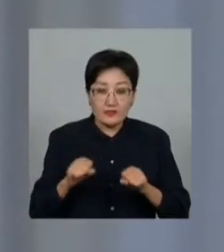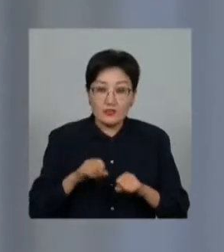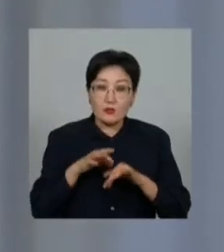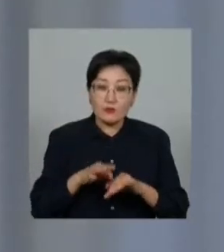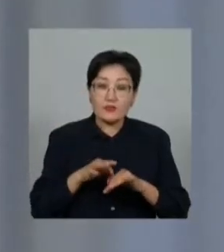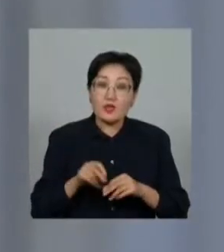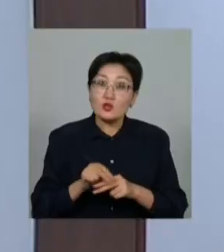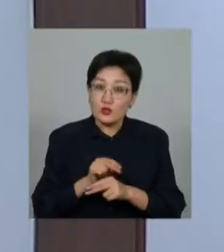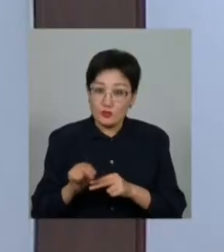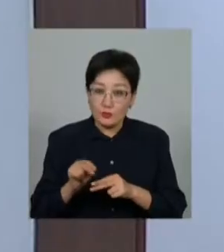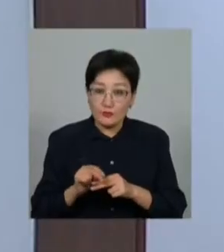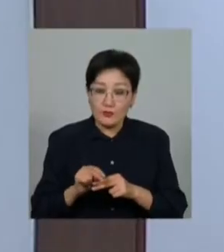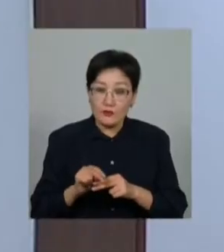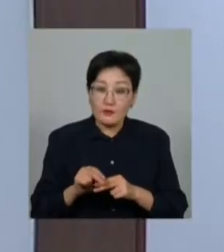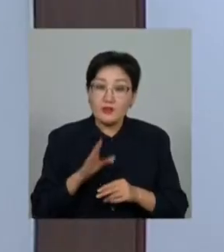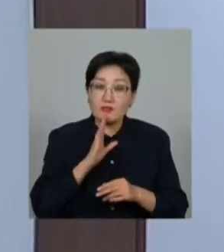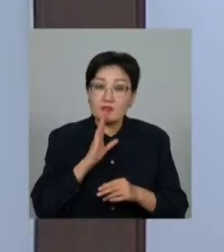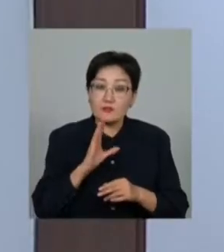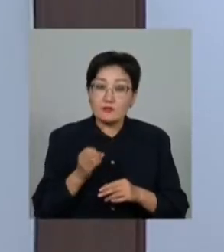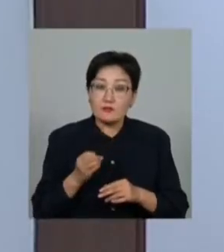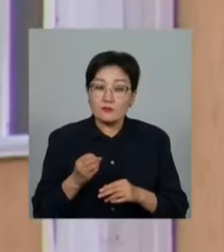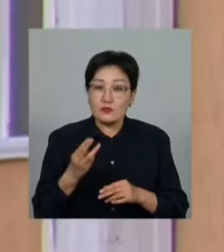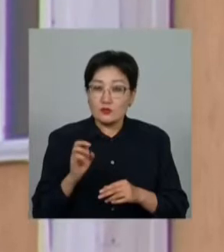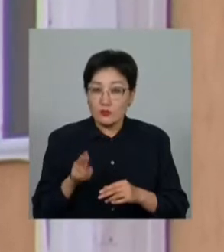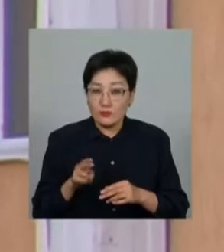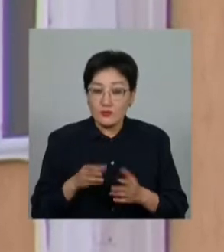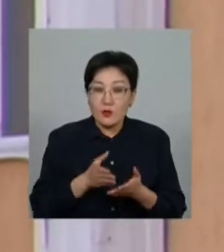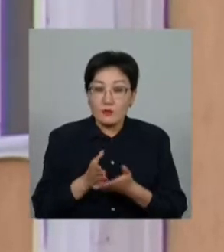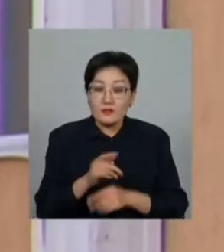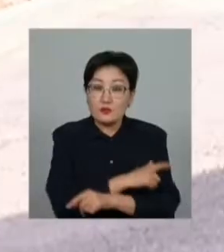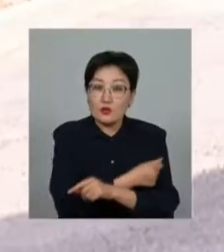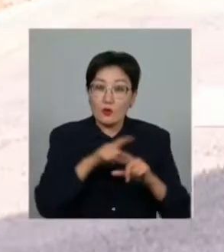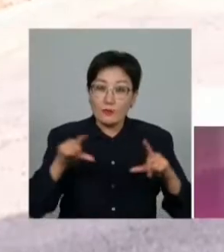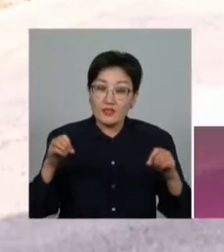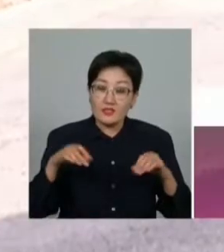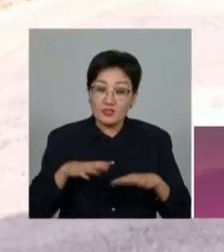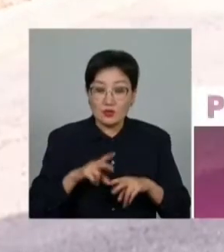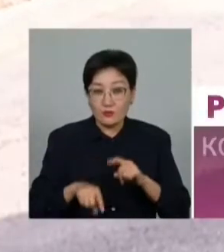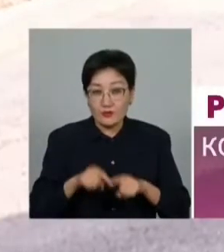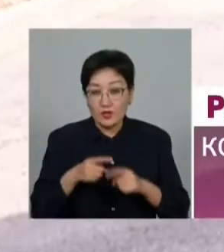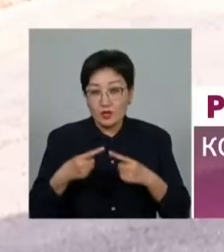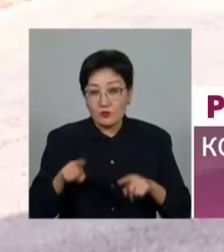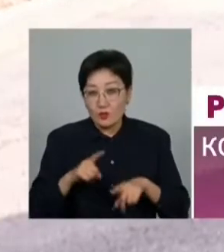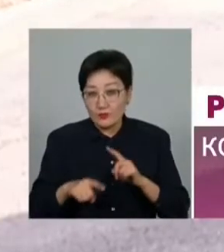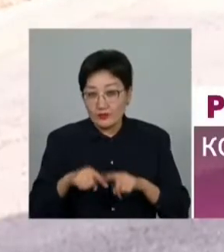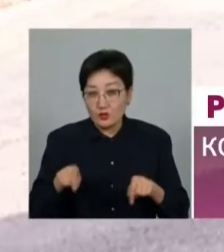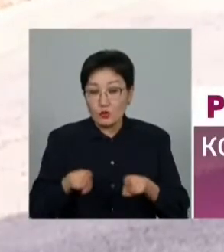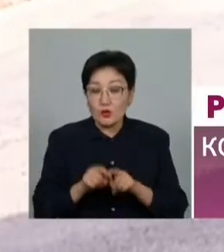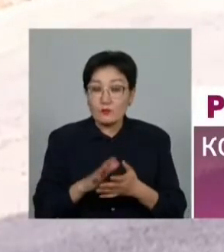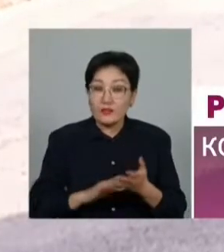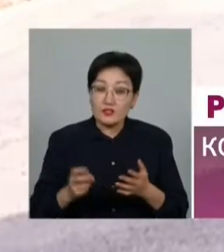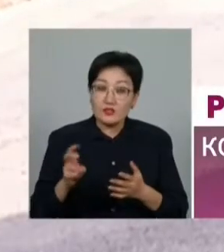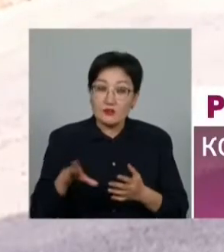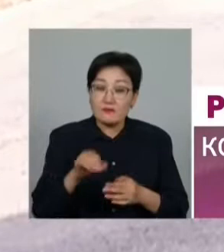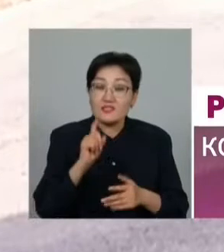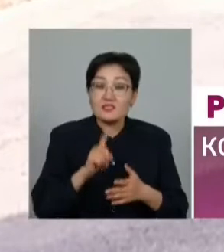интенсивную терапию девочка существу у входа больнице собрались родные и близкие девочек другие родственники так же продолжают прибывать